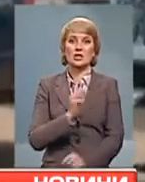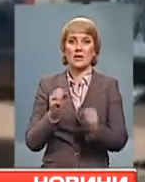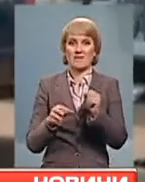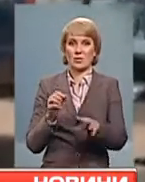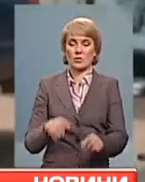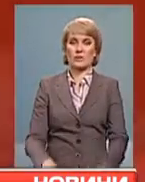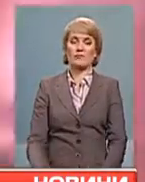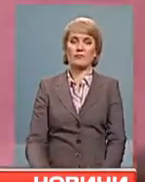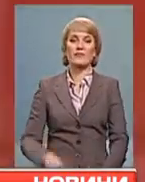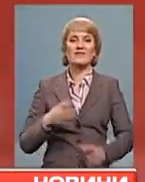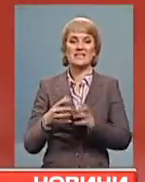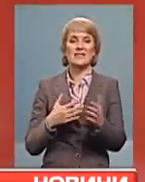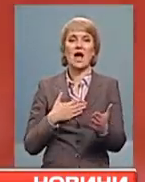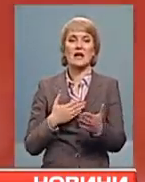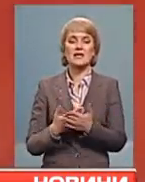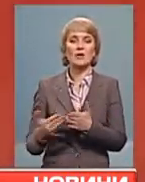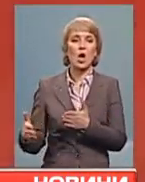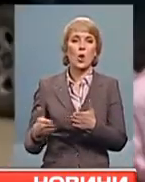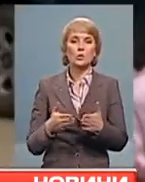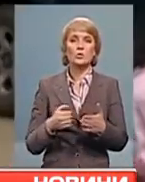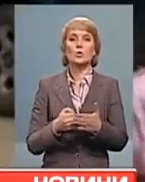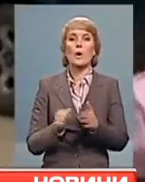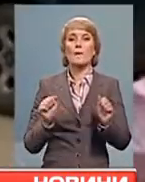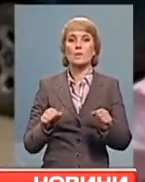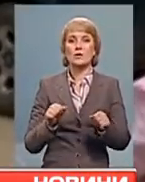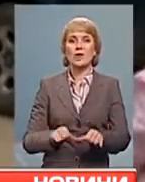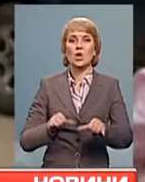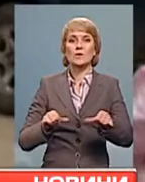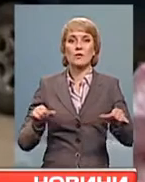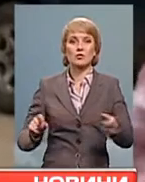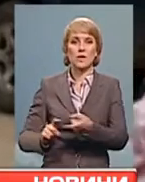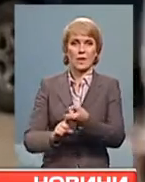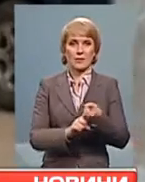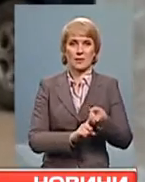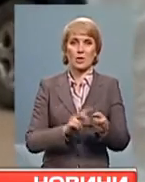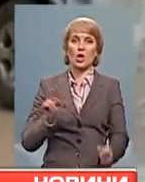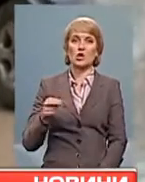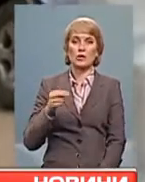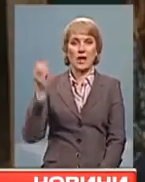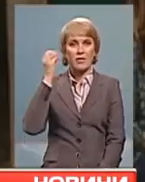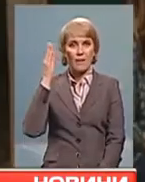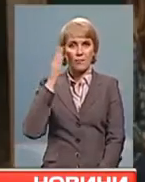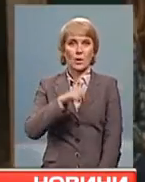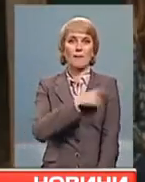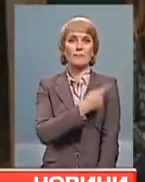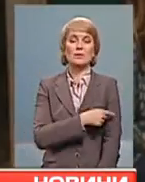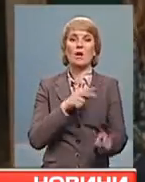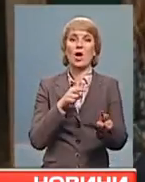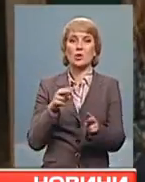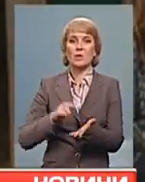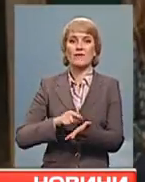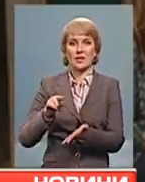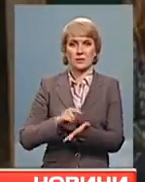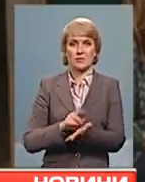У світі активно готуються до можливого розповсюдження епідемії. Чехія та Японія посилили контроль в аеропортах. На чеських